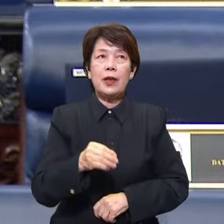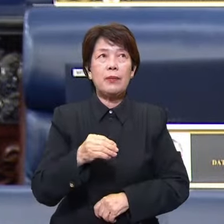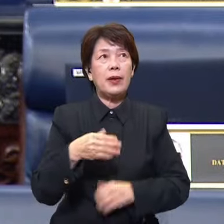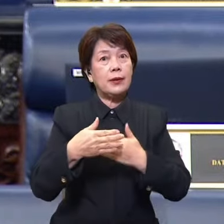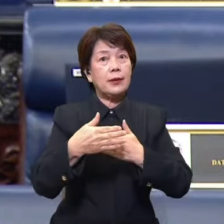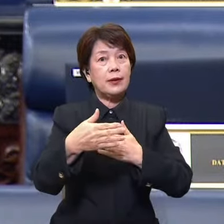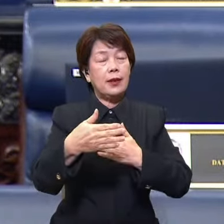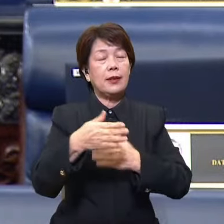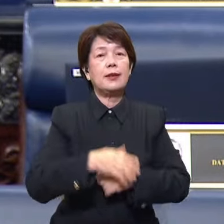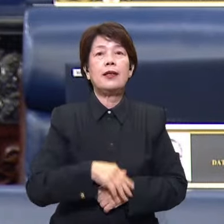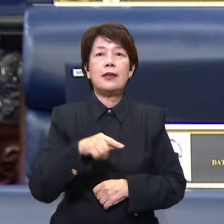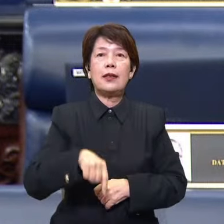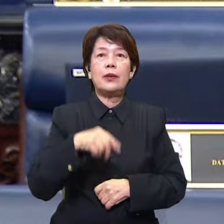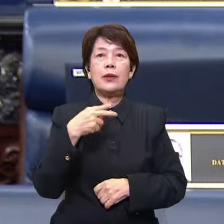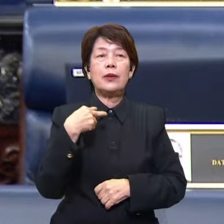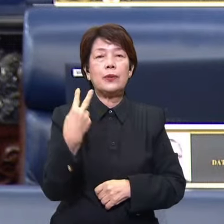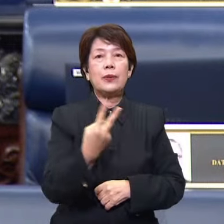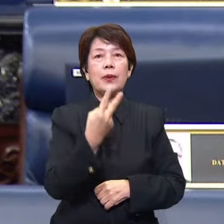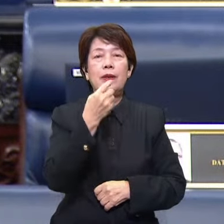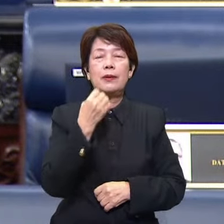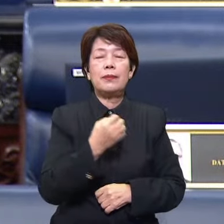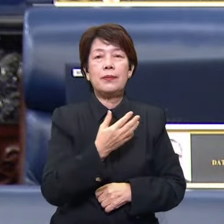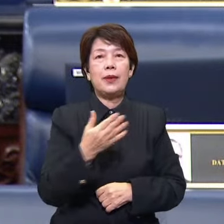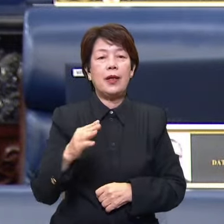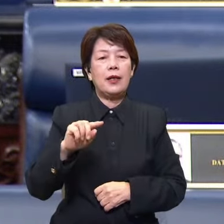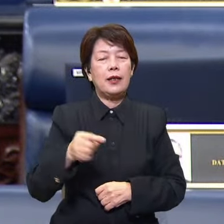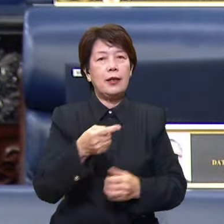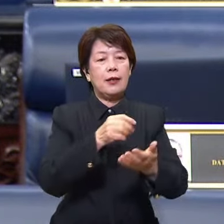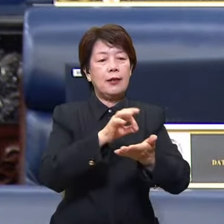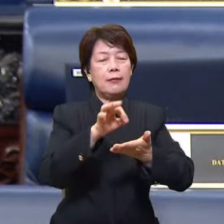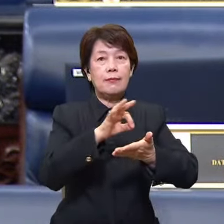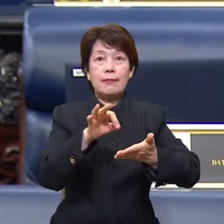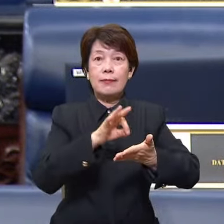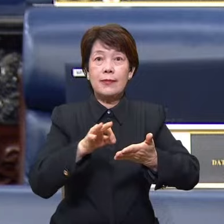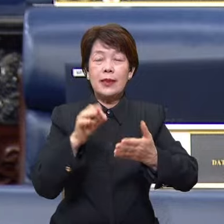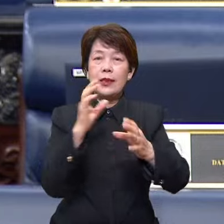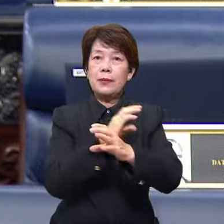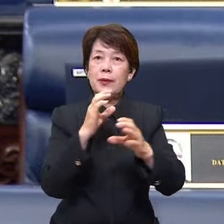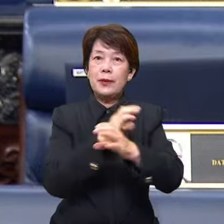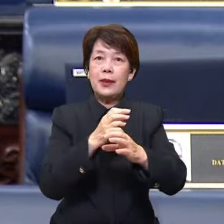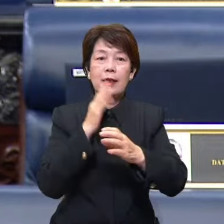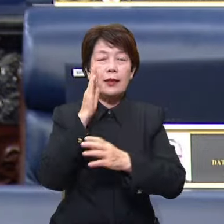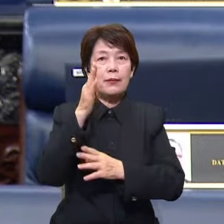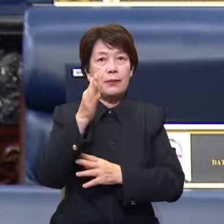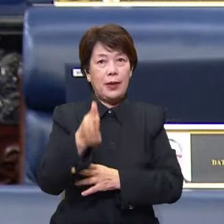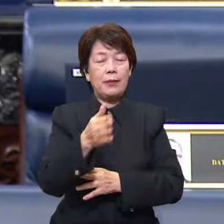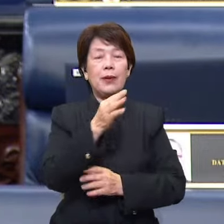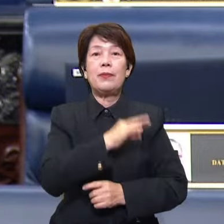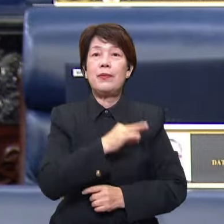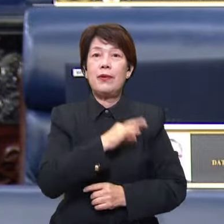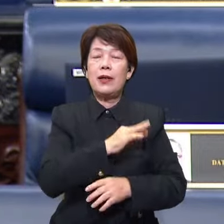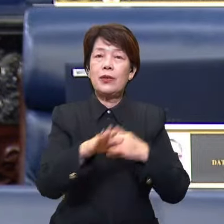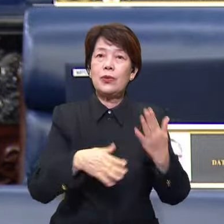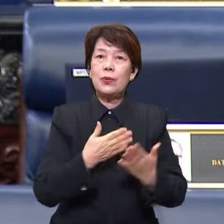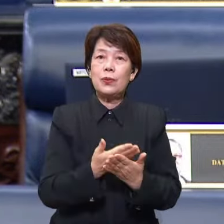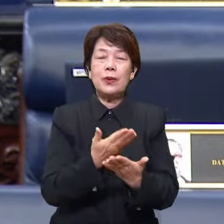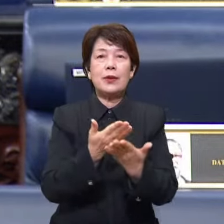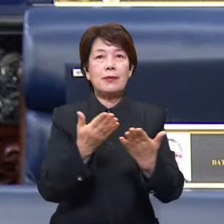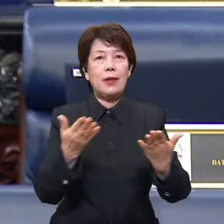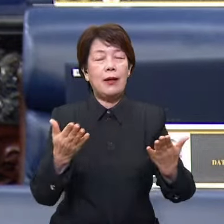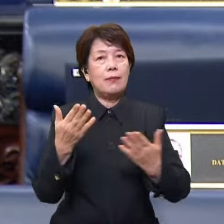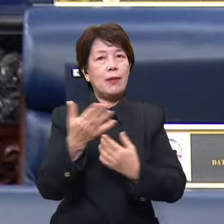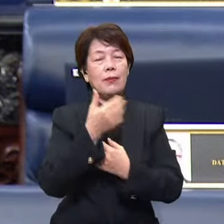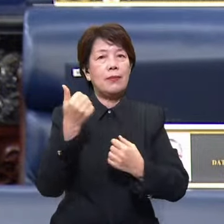diumumkan dalam masa terdekat, Tan Sri Yang Dipertua. Hala tujunya akan mengambil kira cabaran dan realiti yang dihadapi serta memanfaatkan amalan dan pengalaman